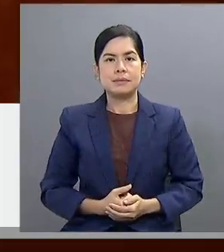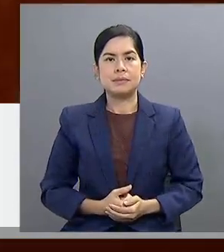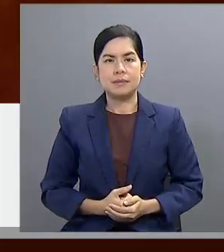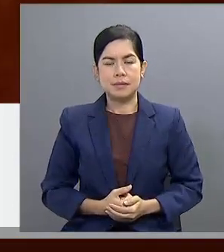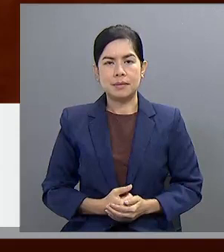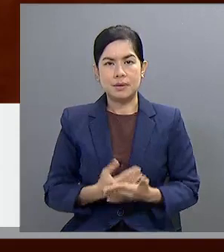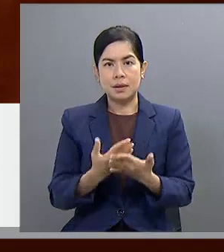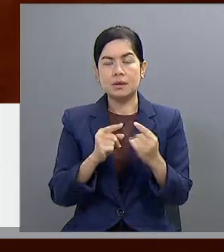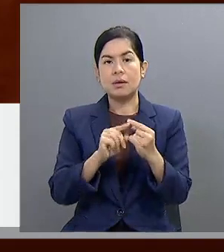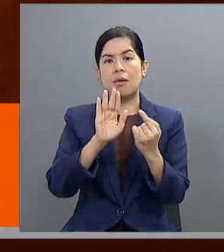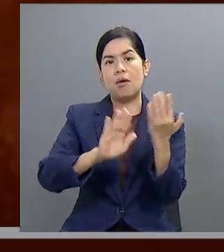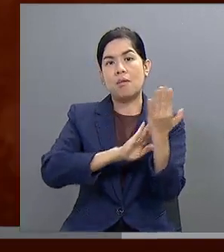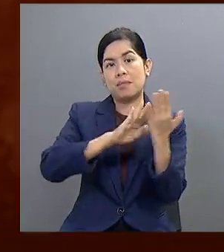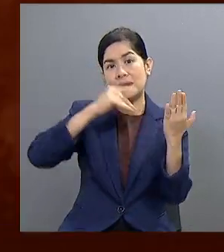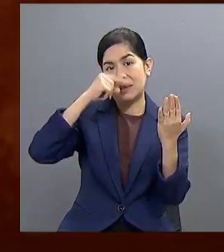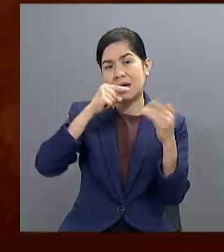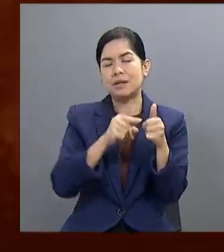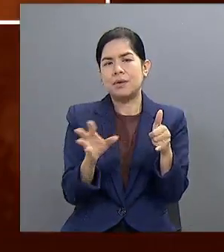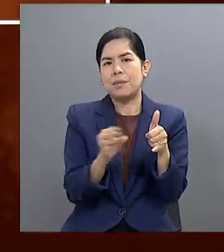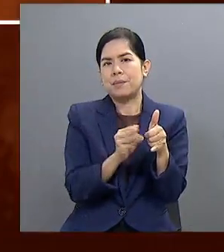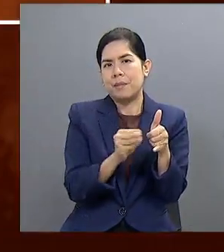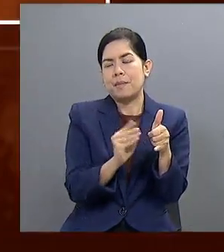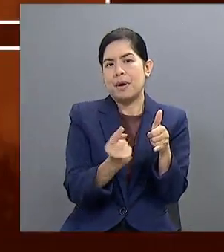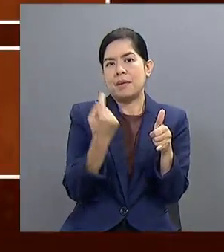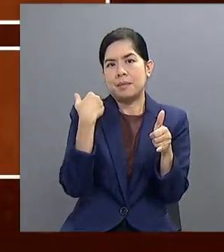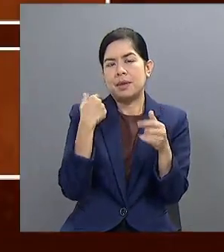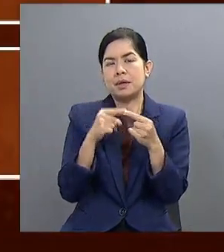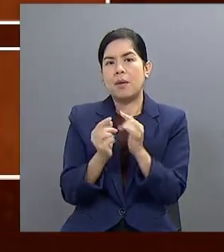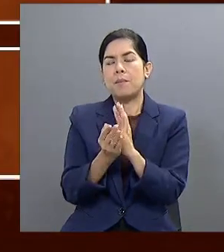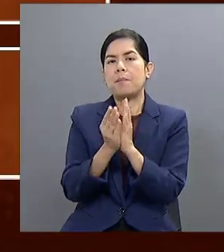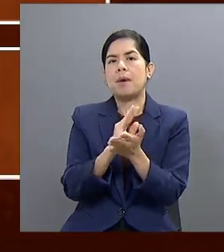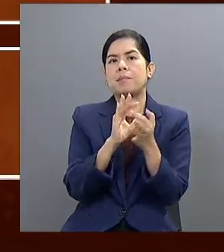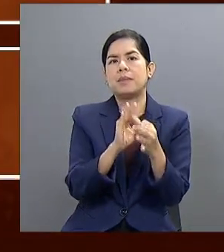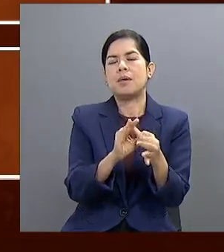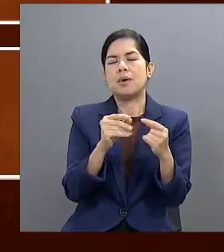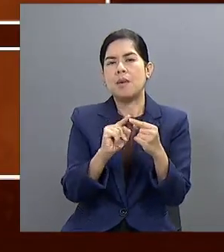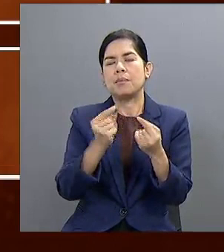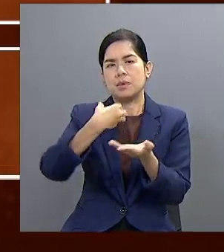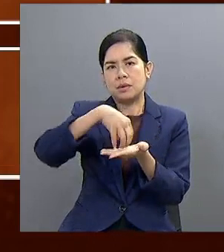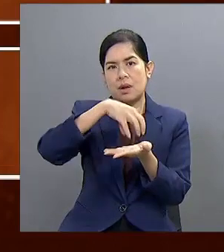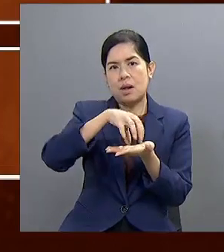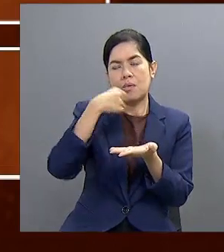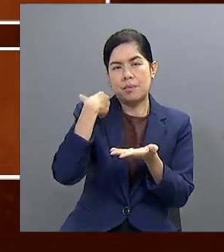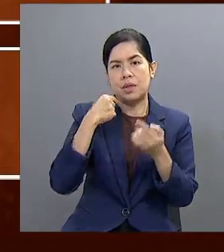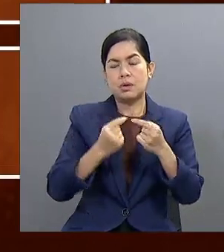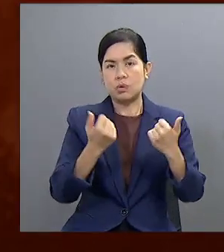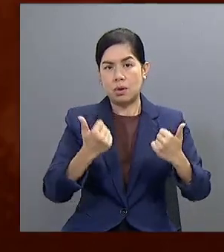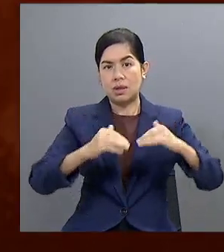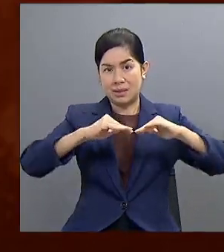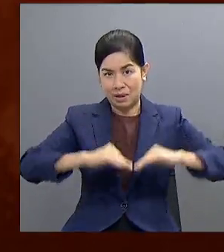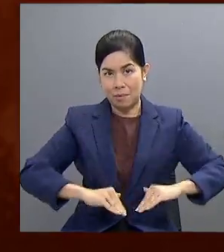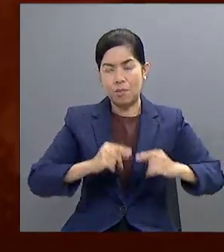ไทยค่ะการติดเชื้อรายใหม่หลังจากการปรับรูปแบบการรายงานอย่างต่ำกว่า 2,000นะคะอยู่ที่